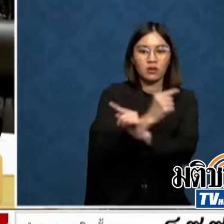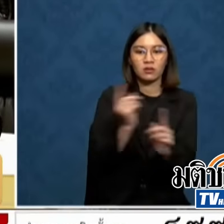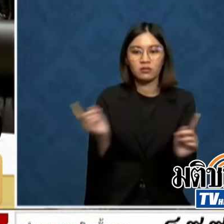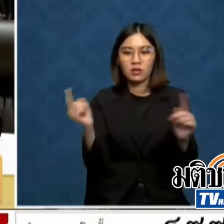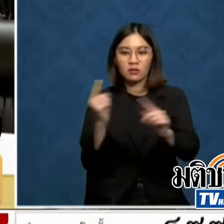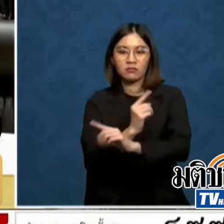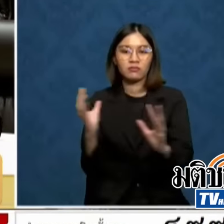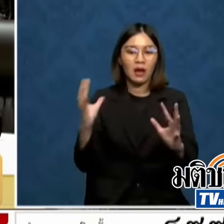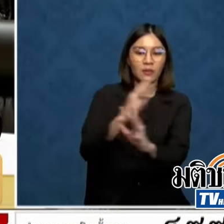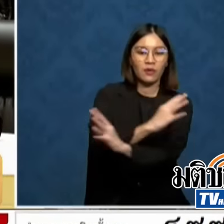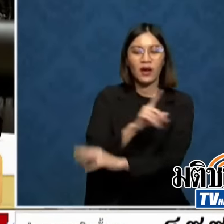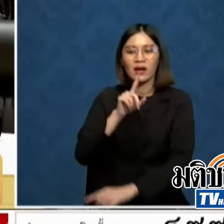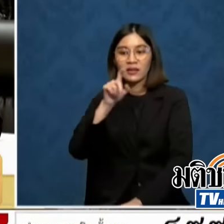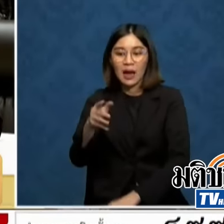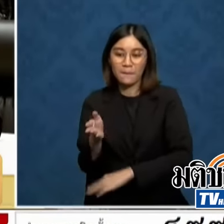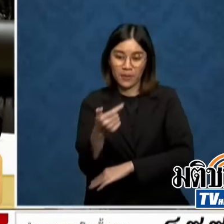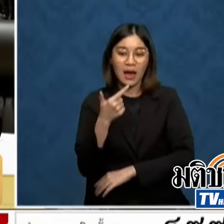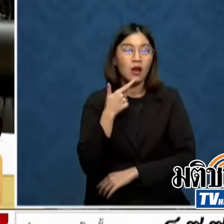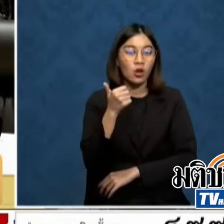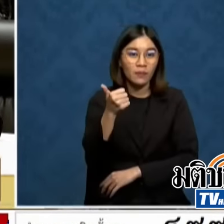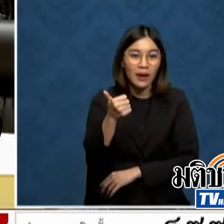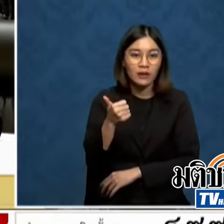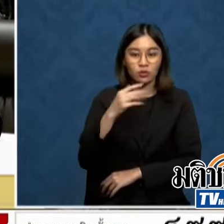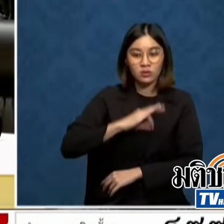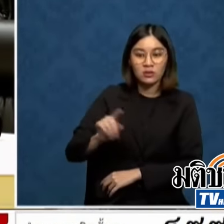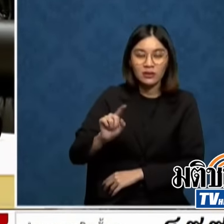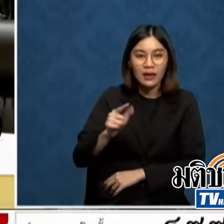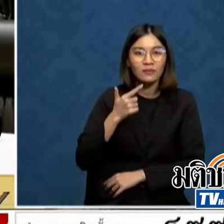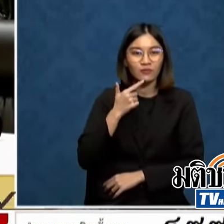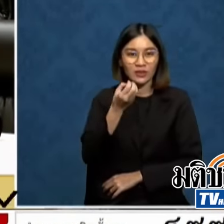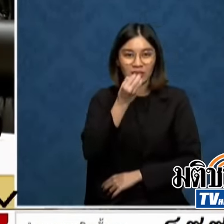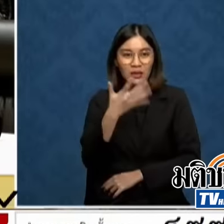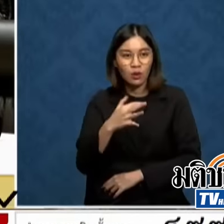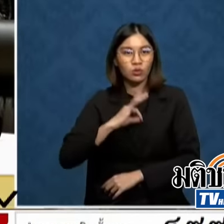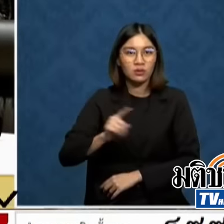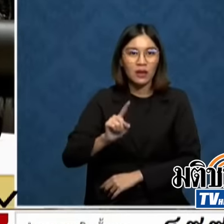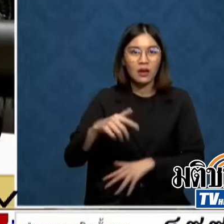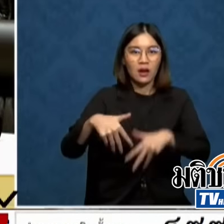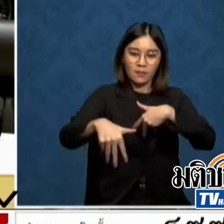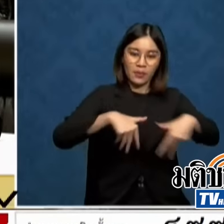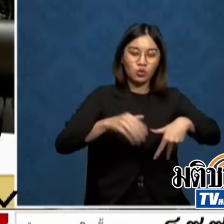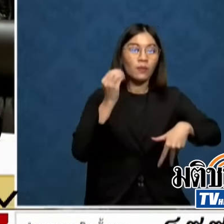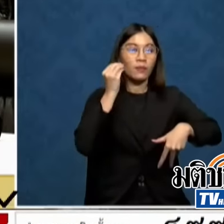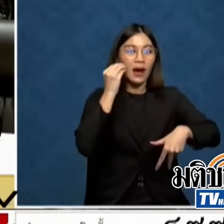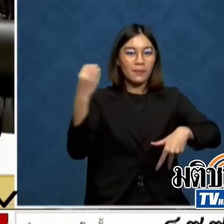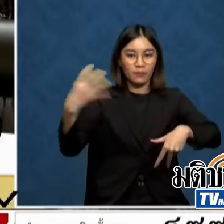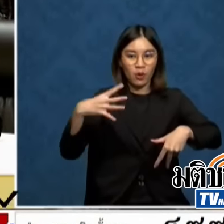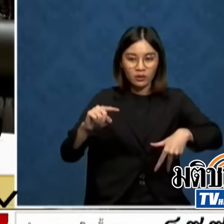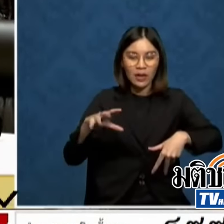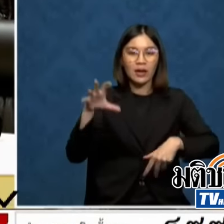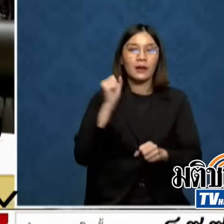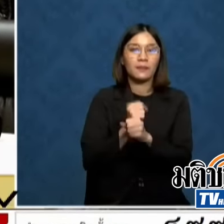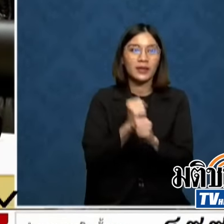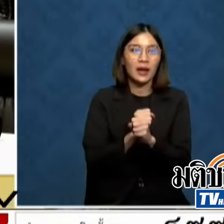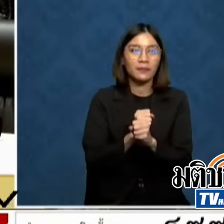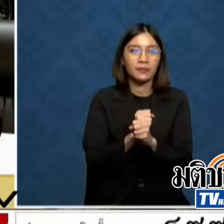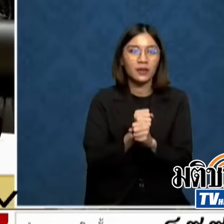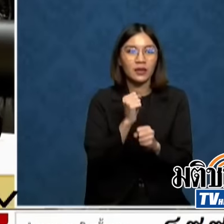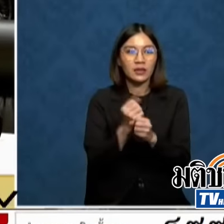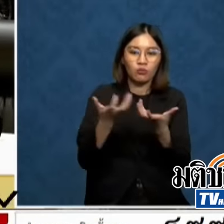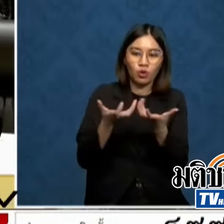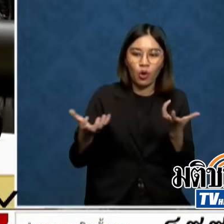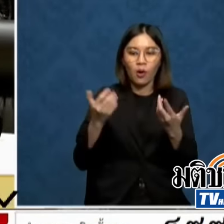ามว่าเฮ้ยปลานี่อร่อยไหมรสชาติเป็นยังไงพี่น้องประชาชนที่บ้านบอกว่าจะเอาไปทำผลิ